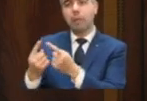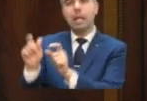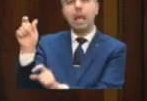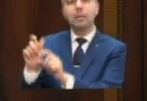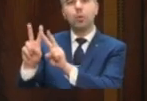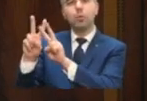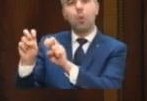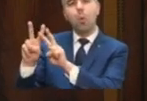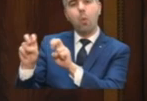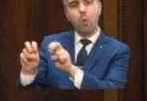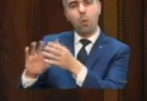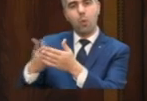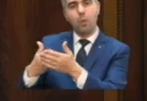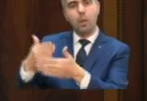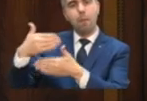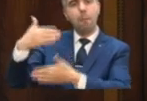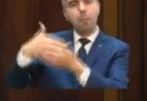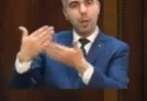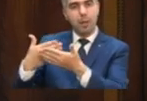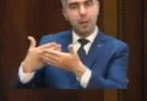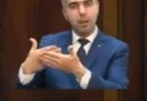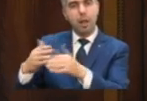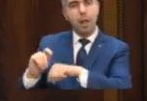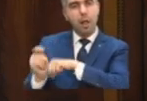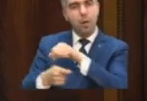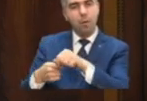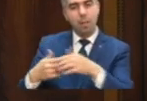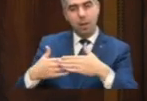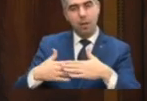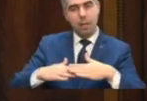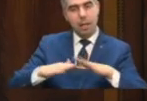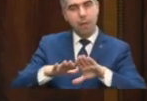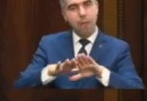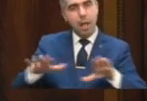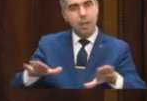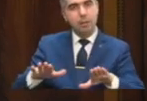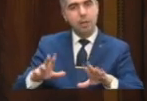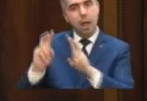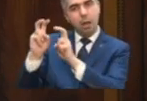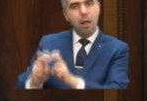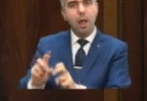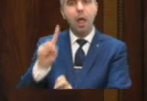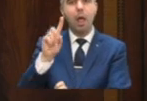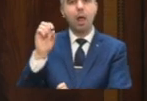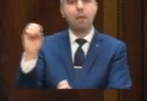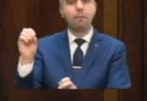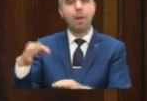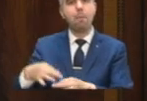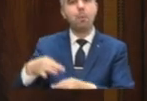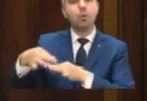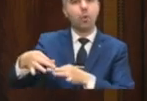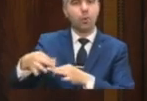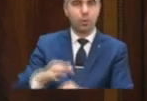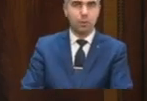اللي تعطات البناء في العالم القروي كتهم المساحات اللي هي أقل من 1000 متر مربع، علاوة على أن